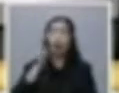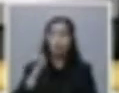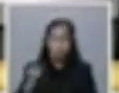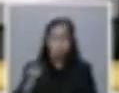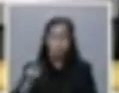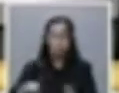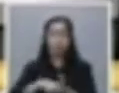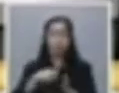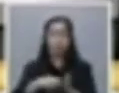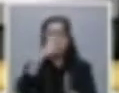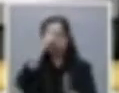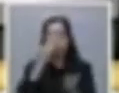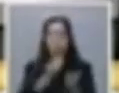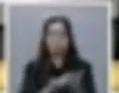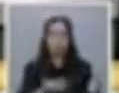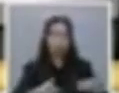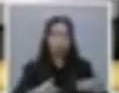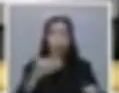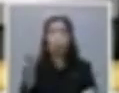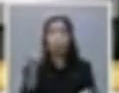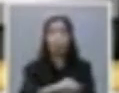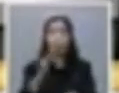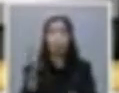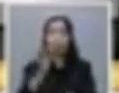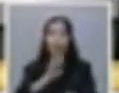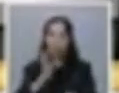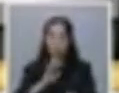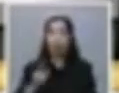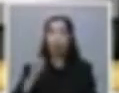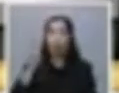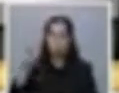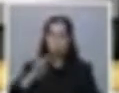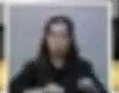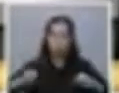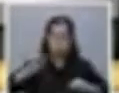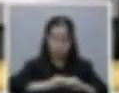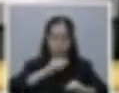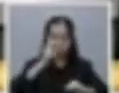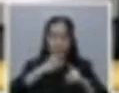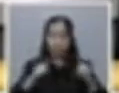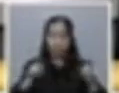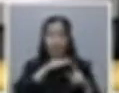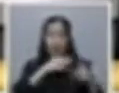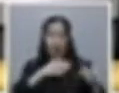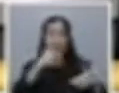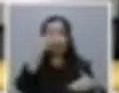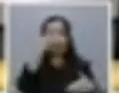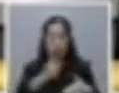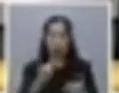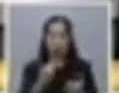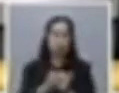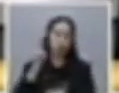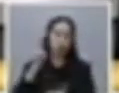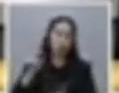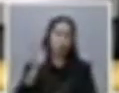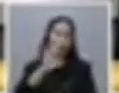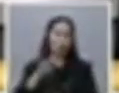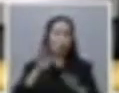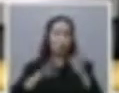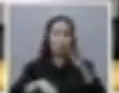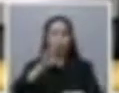งินที่จัดเก็บได้ไม่พอเพียงก็คือตัวชดเชยไปแต่ต้องไม่เกินวงเงินที่จะต้องกู้ได้คือประมาณ